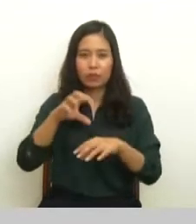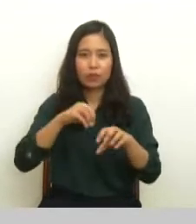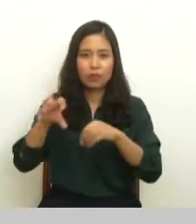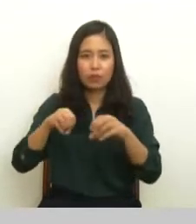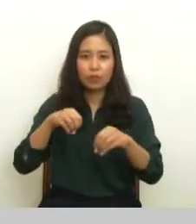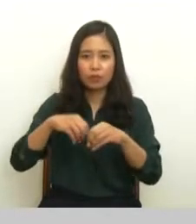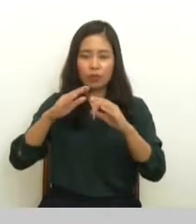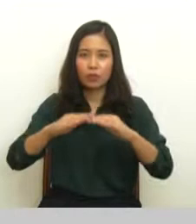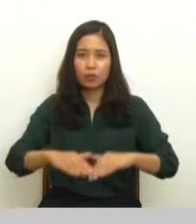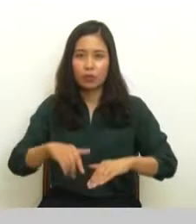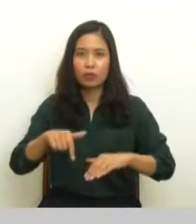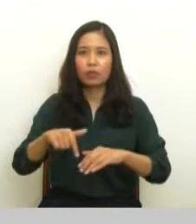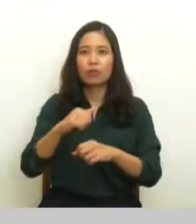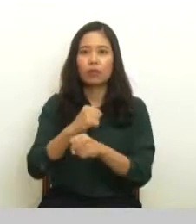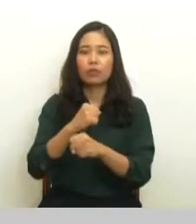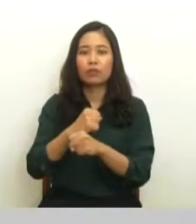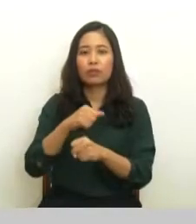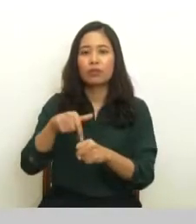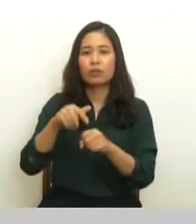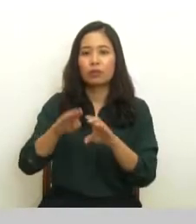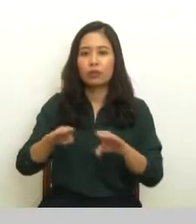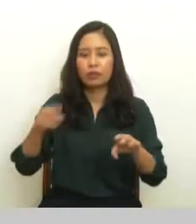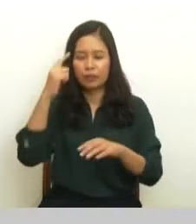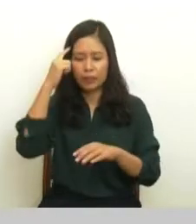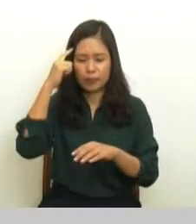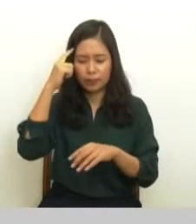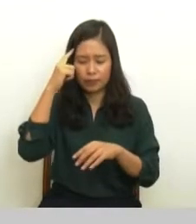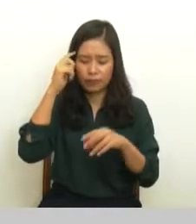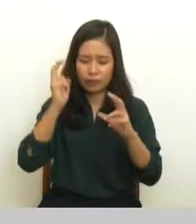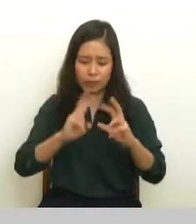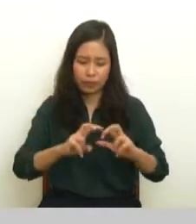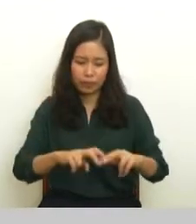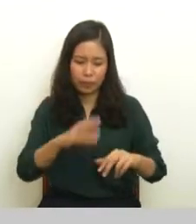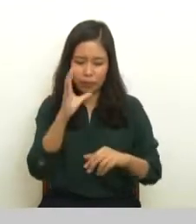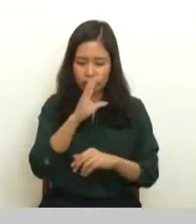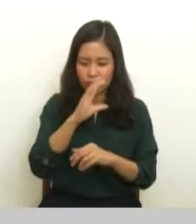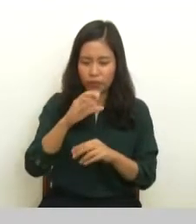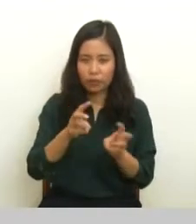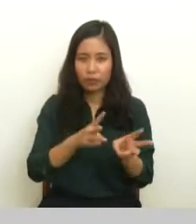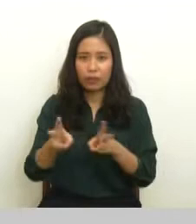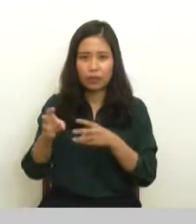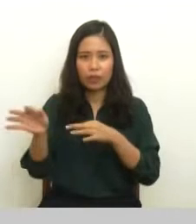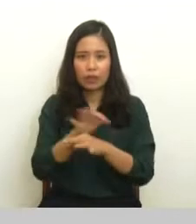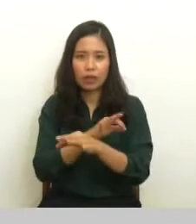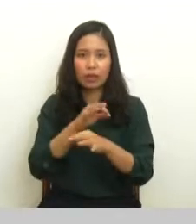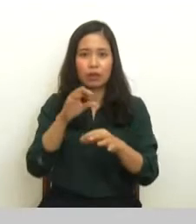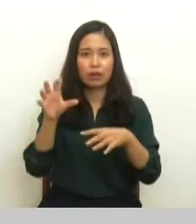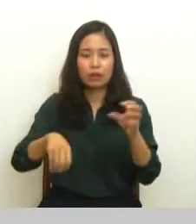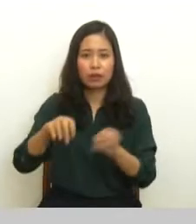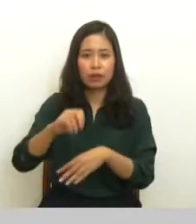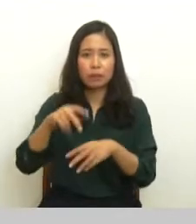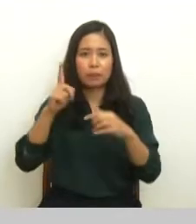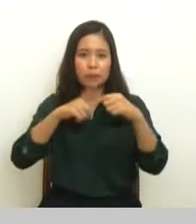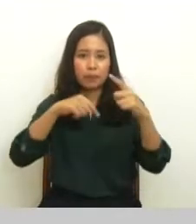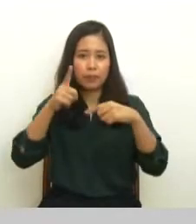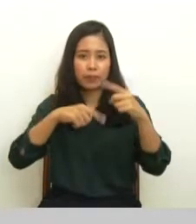ร่มกัคิดค้นหาวิธี ทดแทนพาชนะพาชติกนี้โดยรูมความ